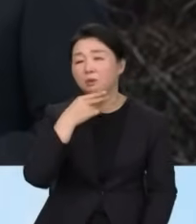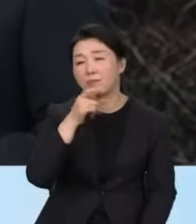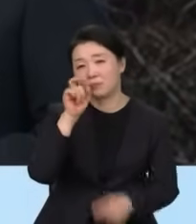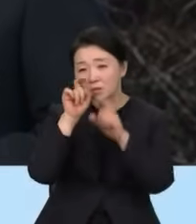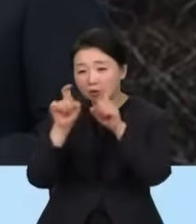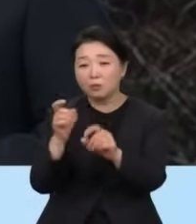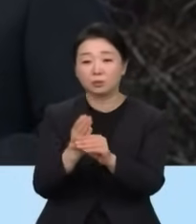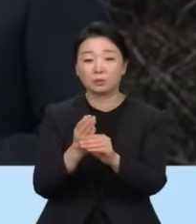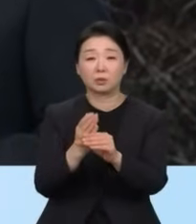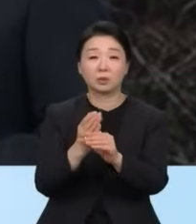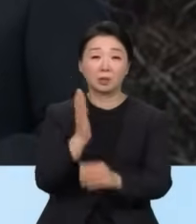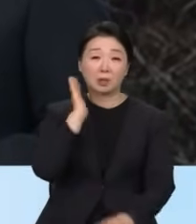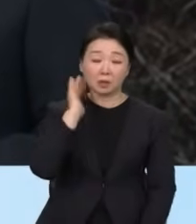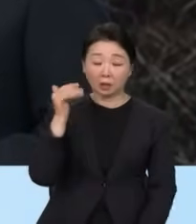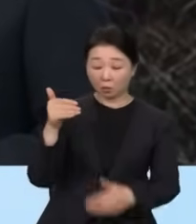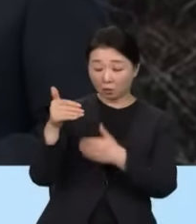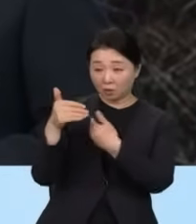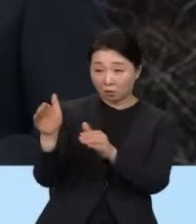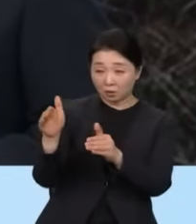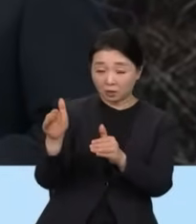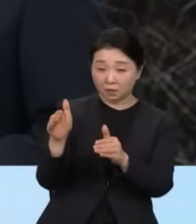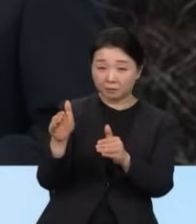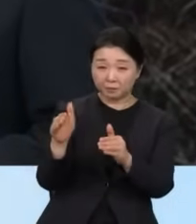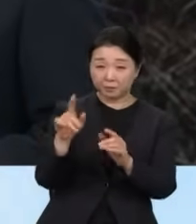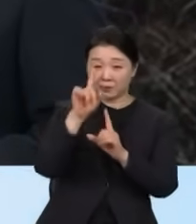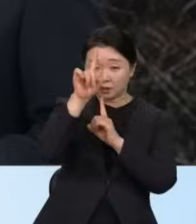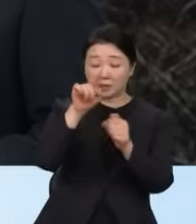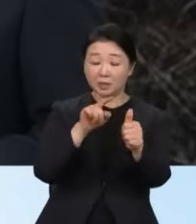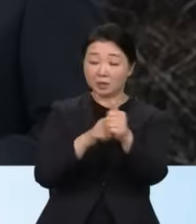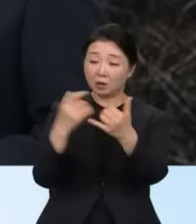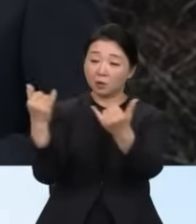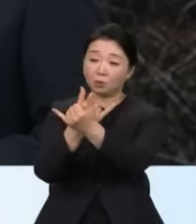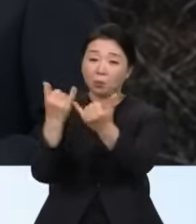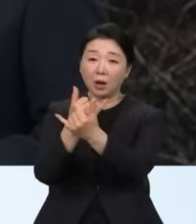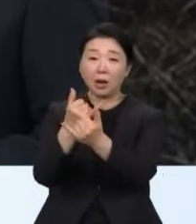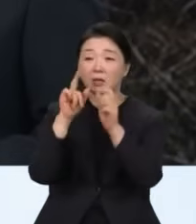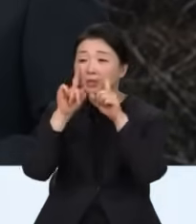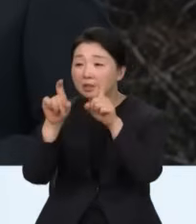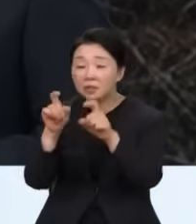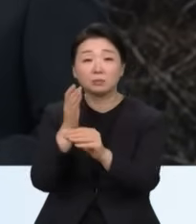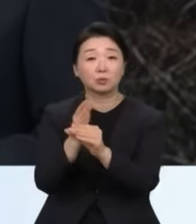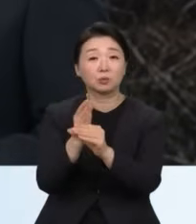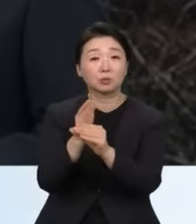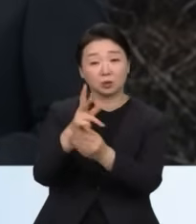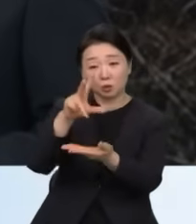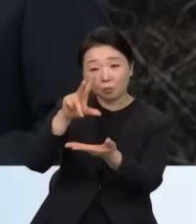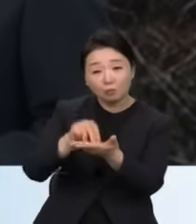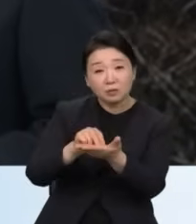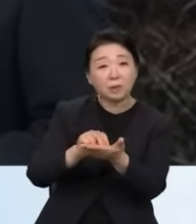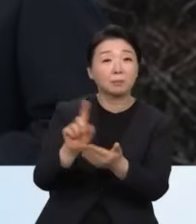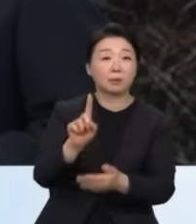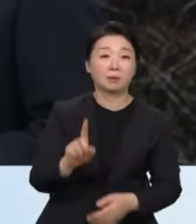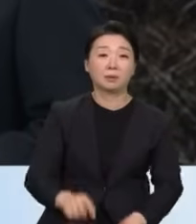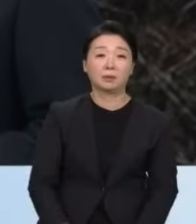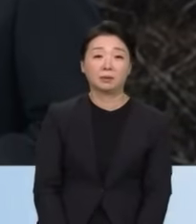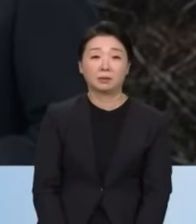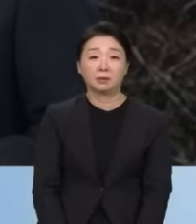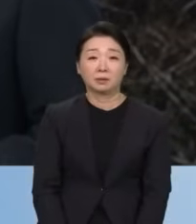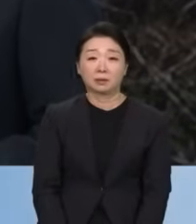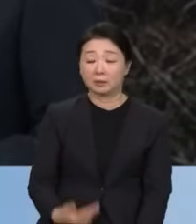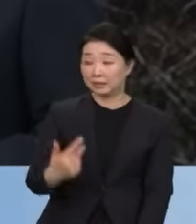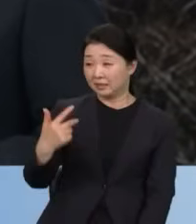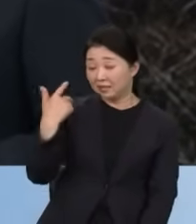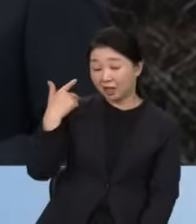이 장관이 직접 통화한 사실, 여기에 대한 의혹도 제기가 됐는데 이 부분에 대해서는 어떻게 해명을 합니까? 네, 이 부분은 바로